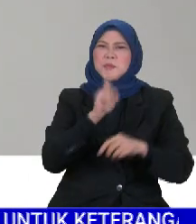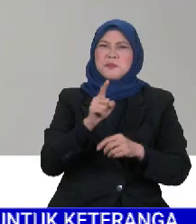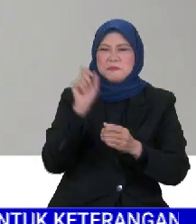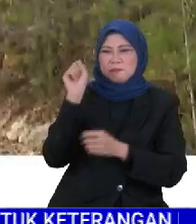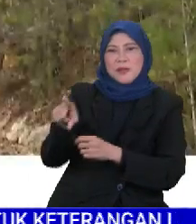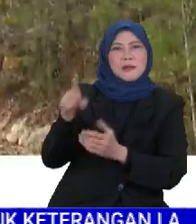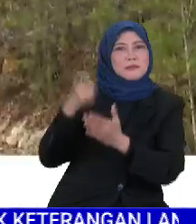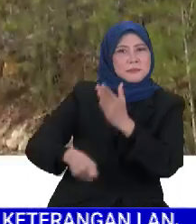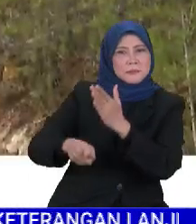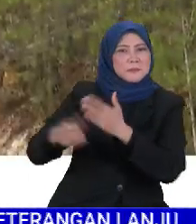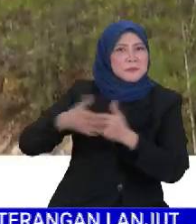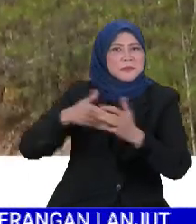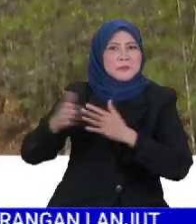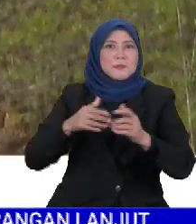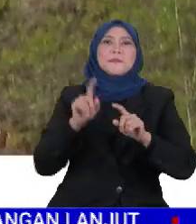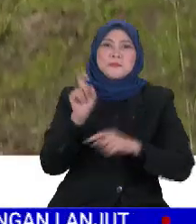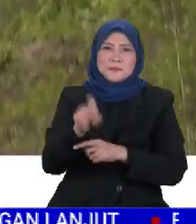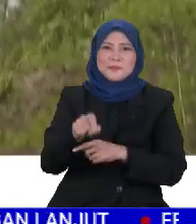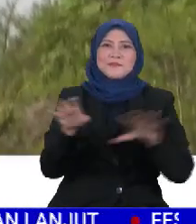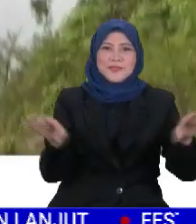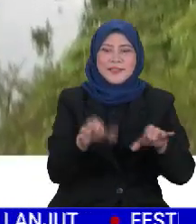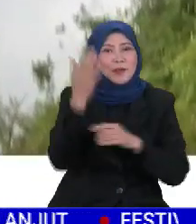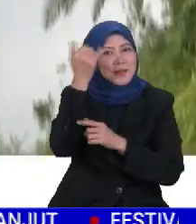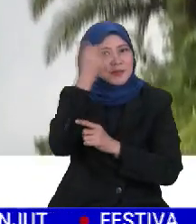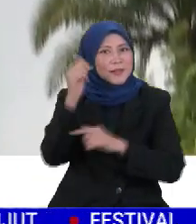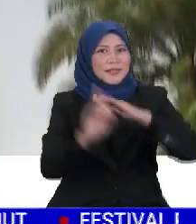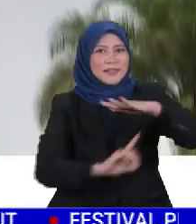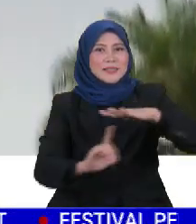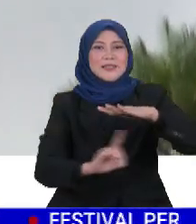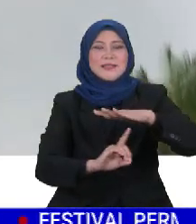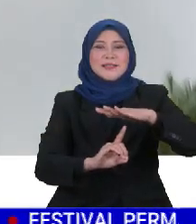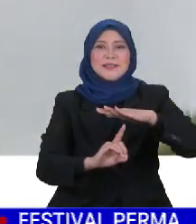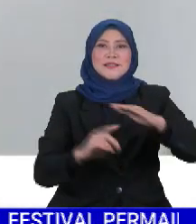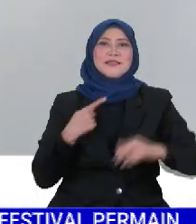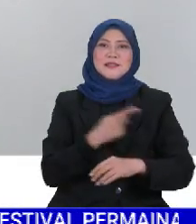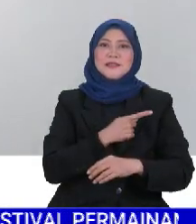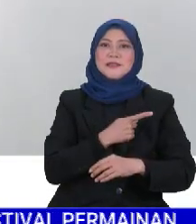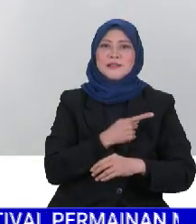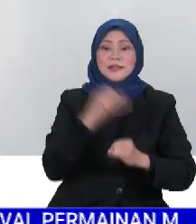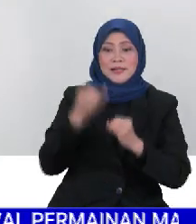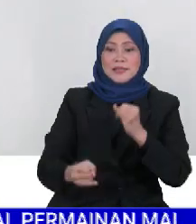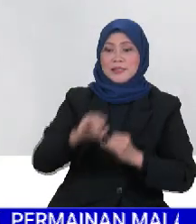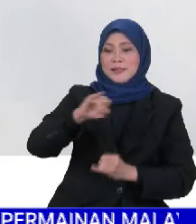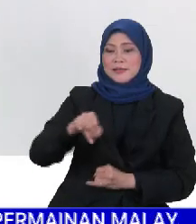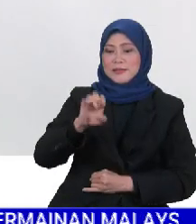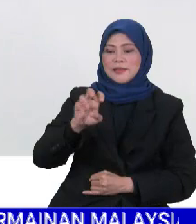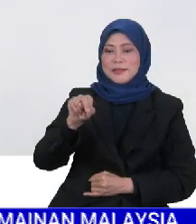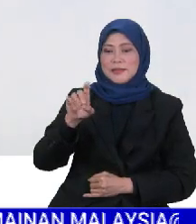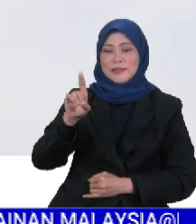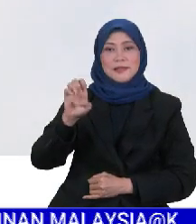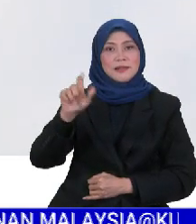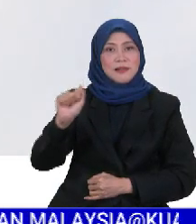mahal, dan ini perlu dilakukan kerana dasar kita ialah di akhir jendela 2 kita